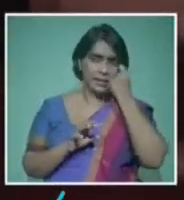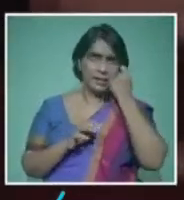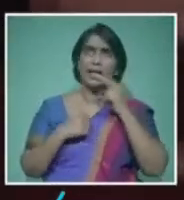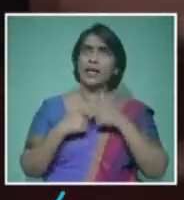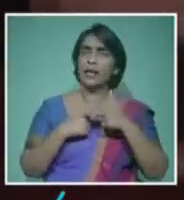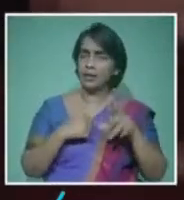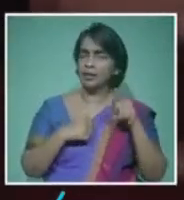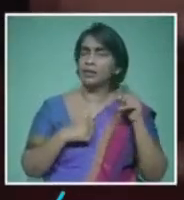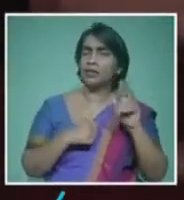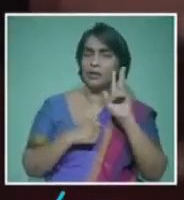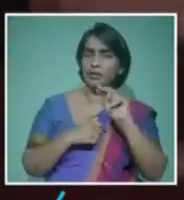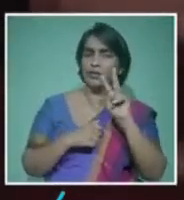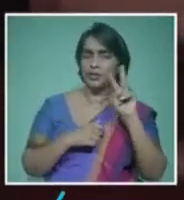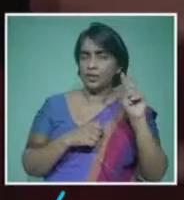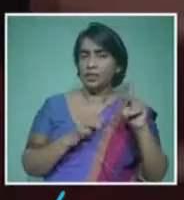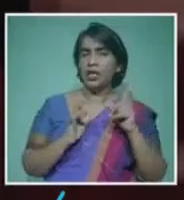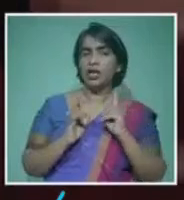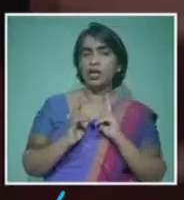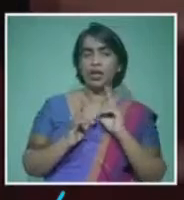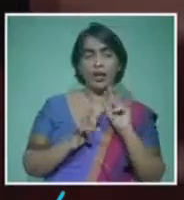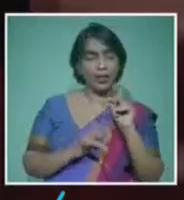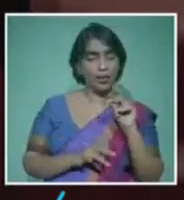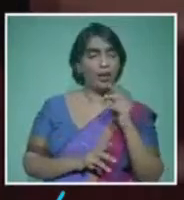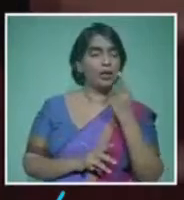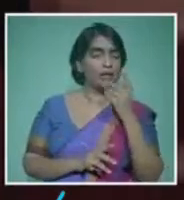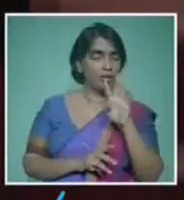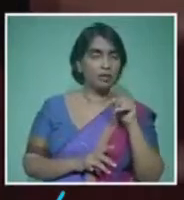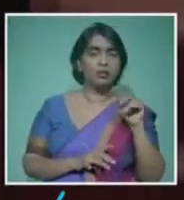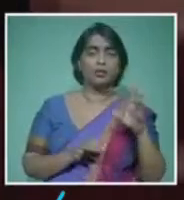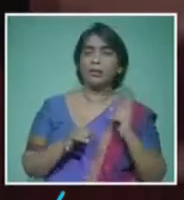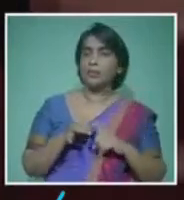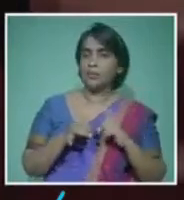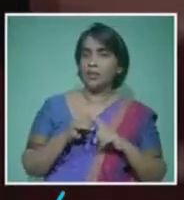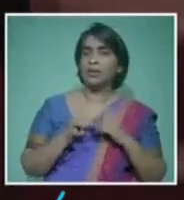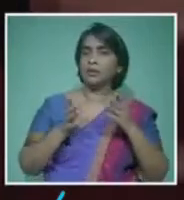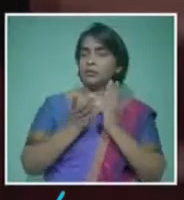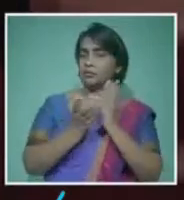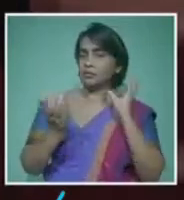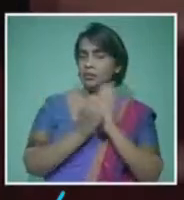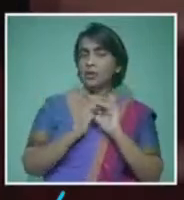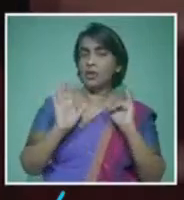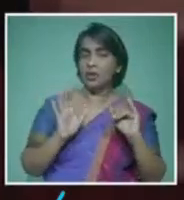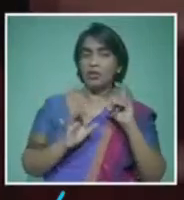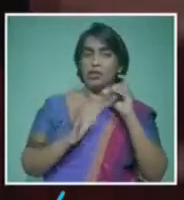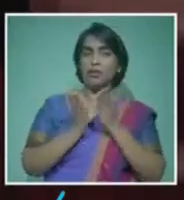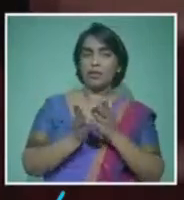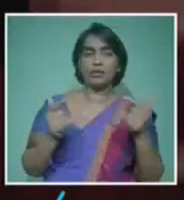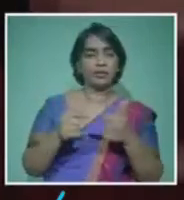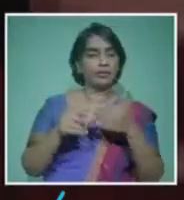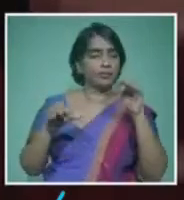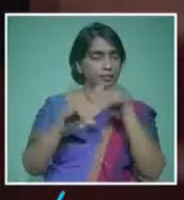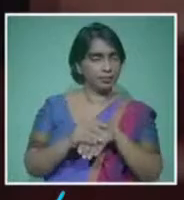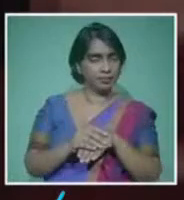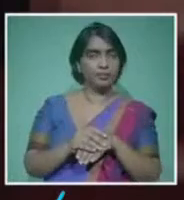හේතුවෙන් 2022/11/14 වන දින මෙම ප්‍රශ්නගත බහාලුම් 6 කොළඹ වරාය තුළ රඳවා ගන්නා